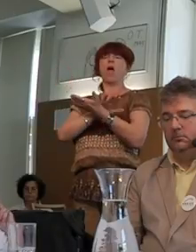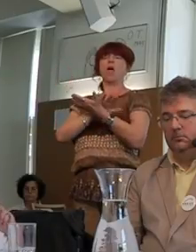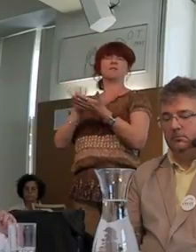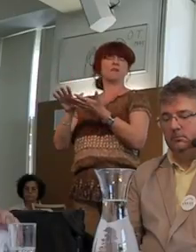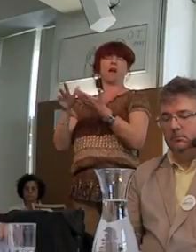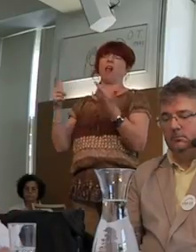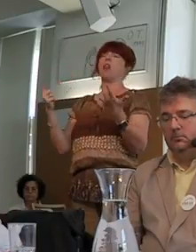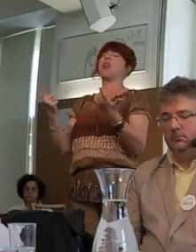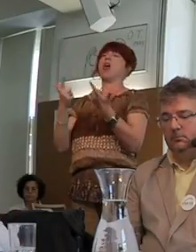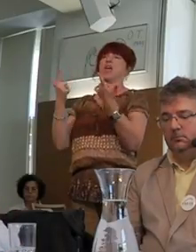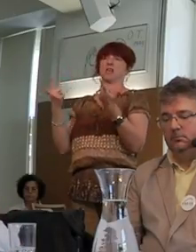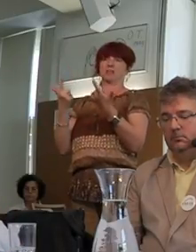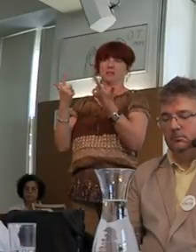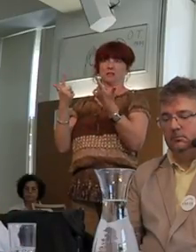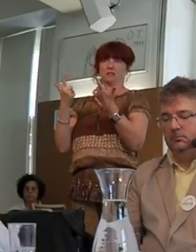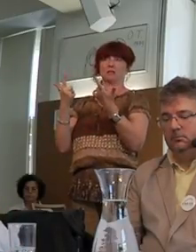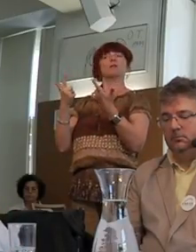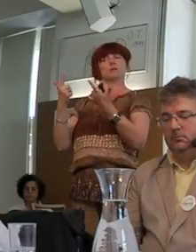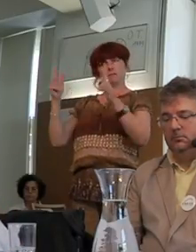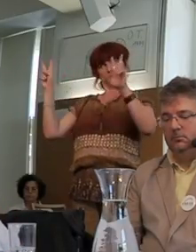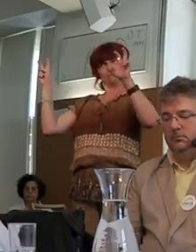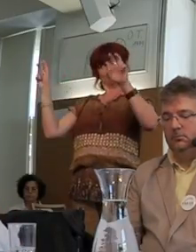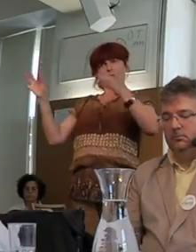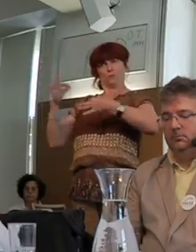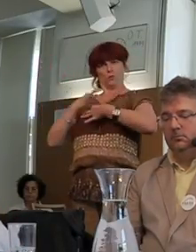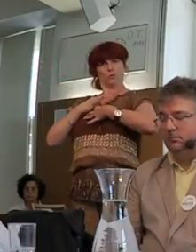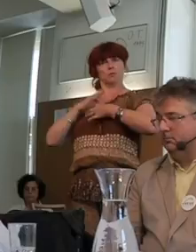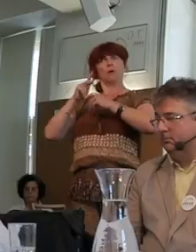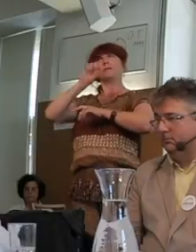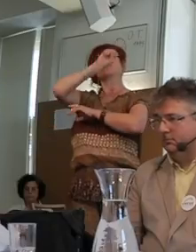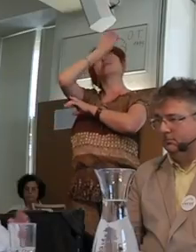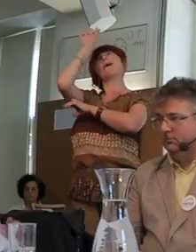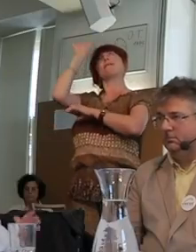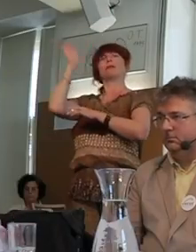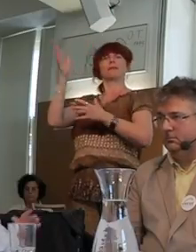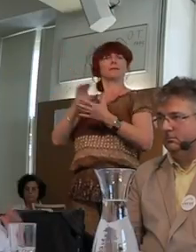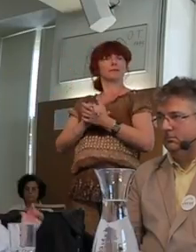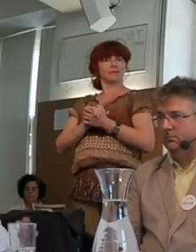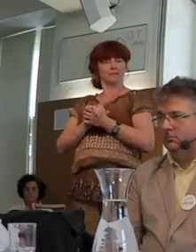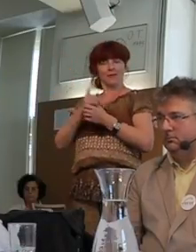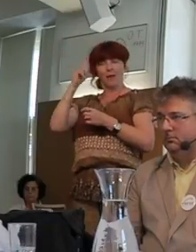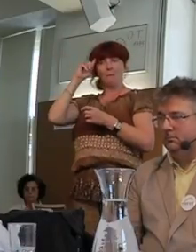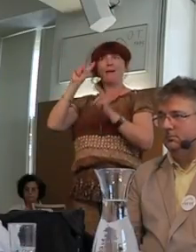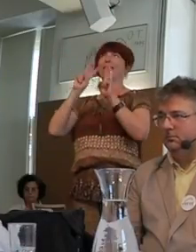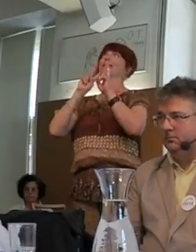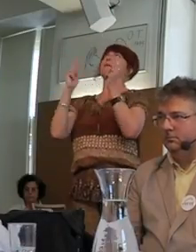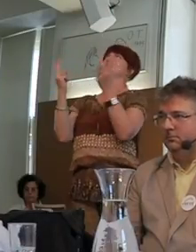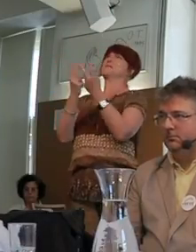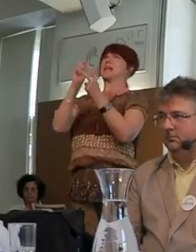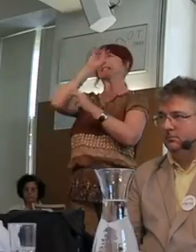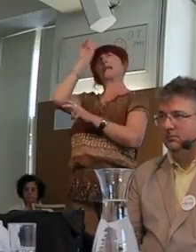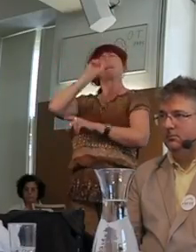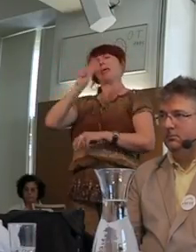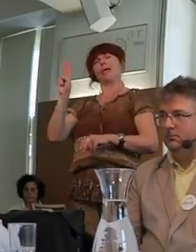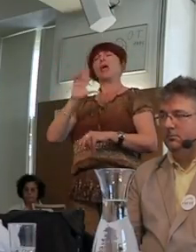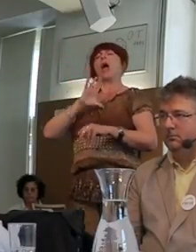unter Anführungszeichen, auch für uns ein Star zu werden. Es ist vielleicht im Sinne von Weltstar, aber so weit, dass